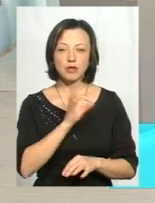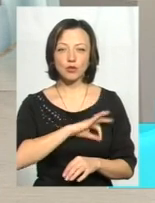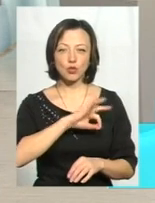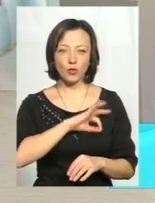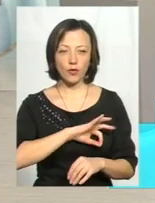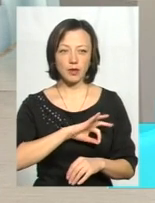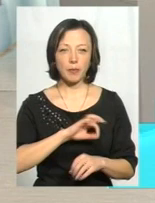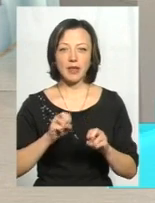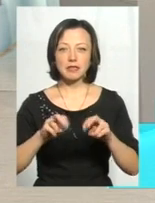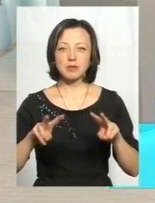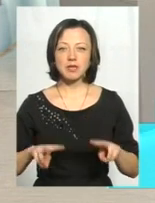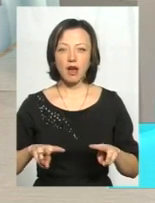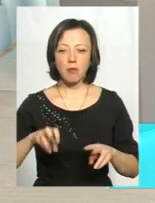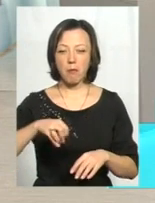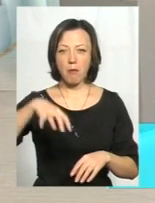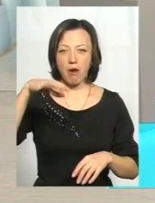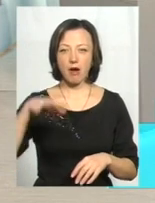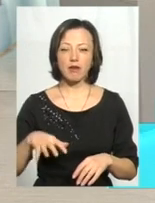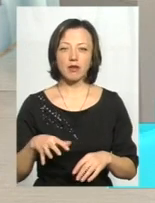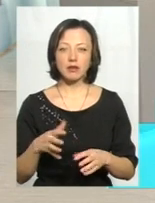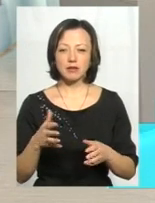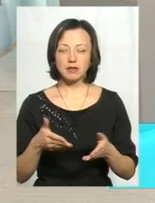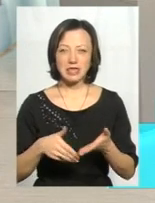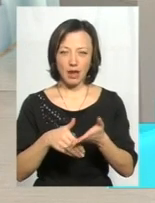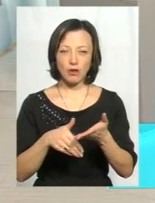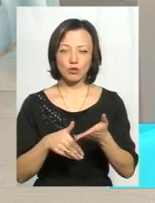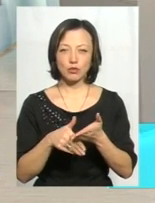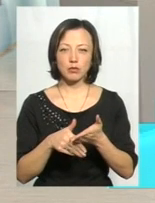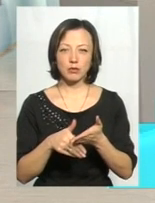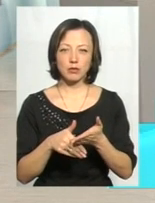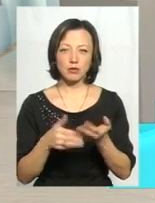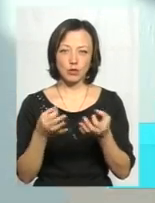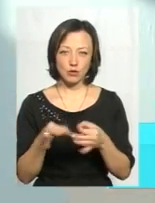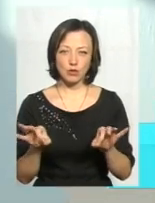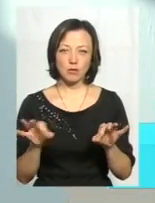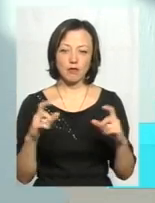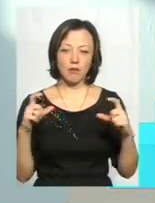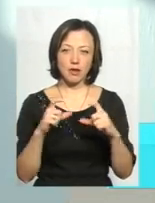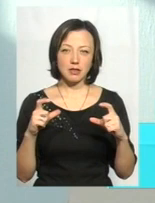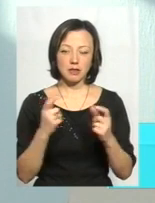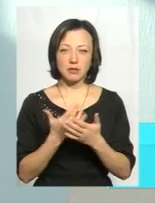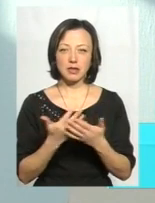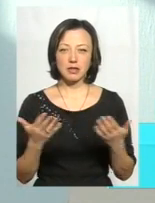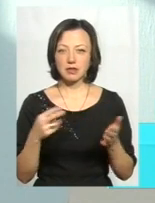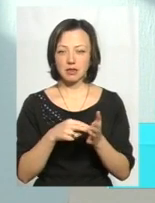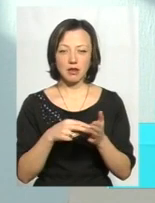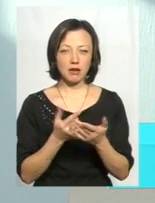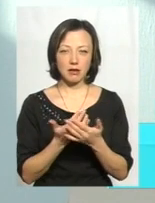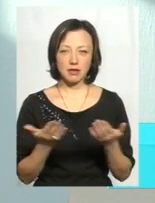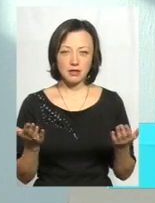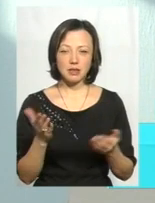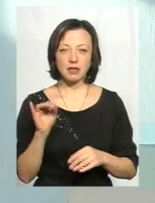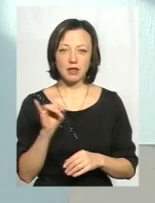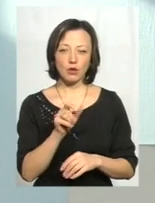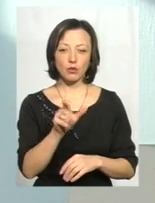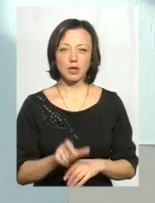застосовувати спеціальні парові засоби, які є доступні в магазинах, є різна ціна, і